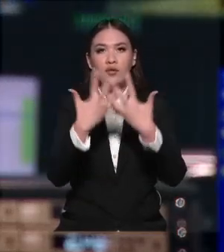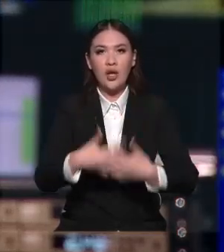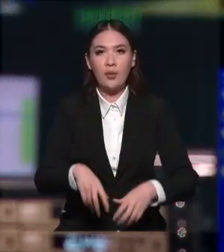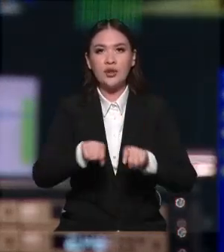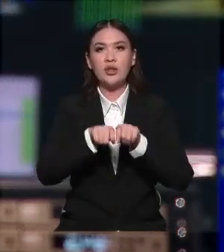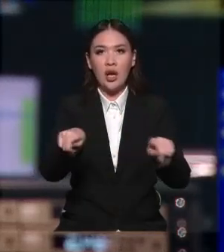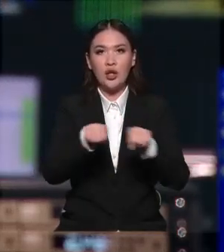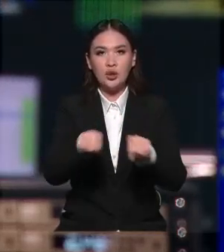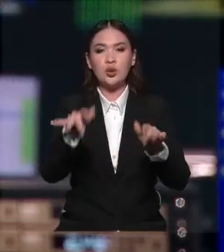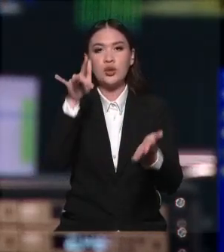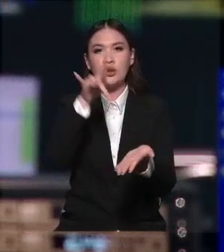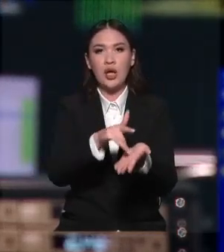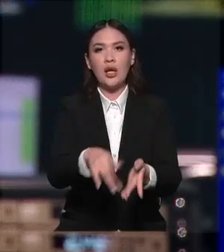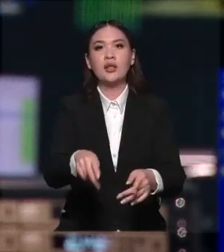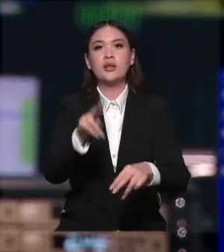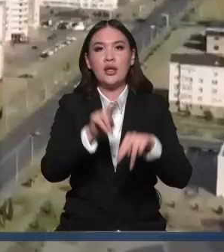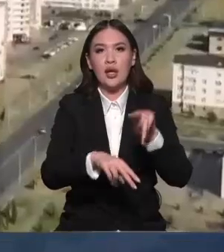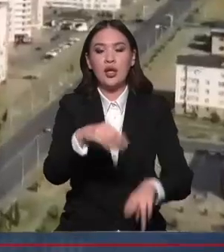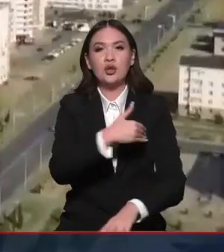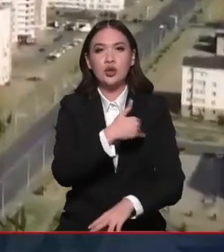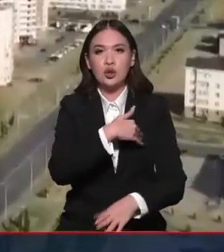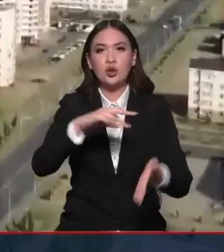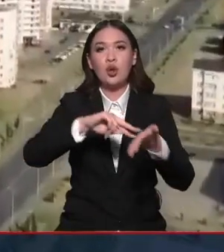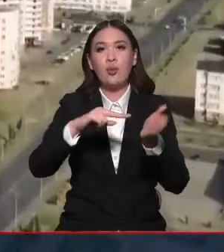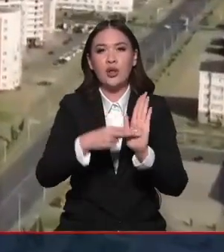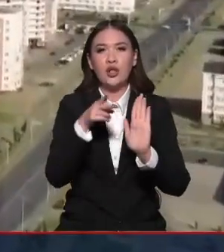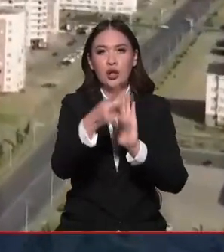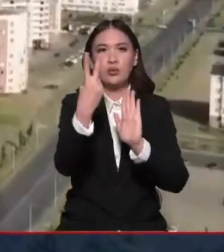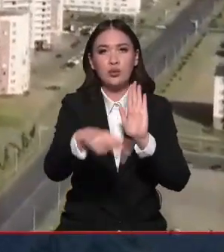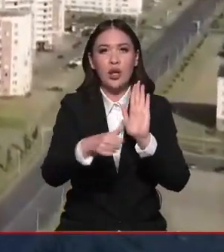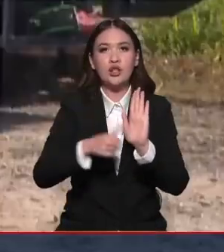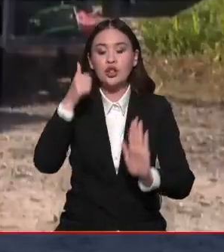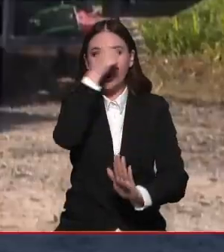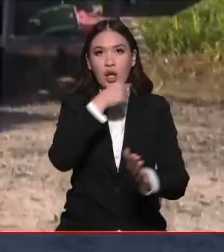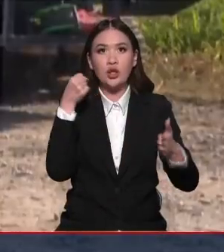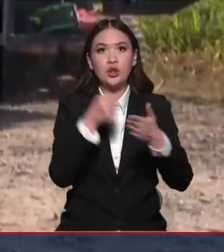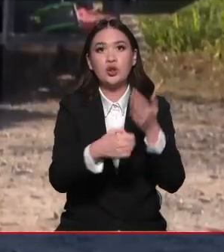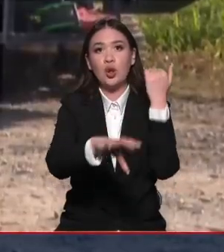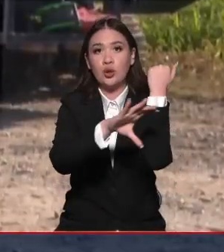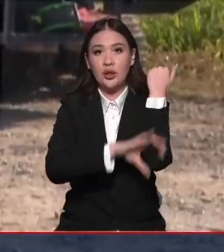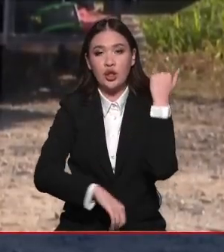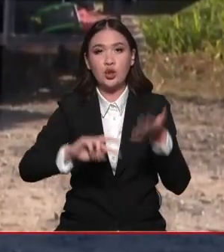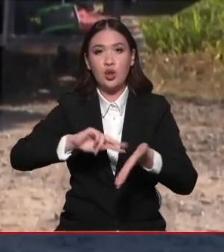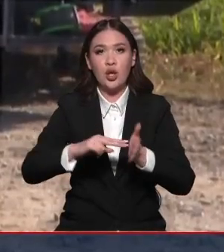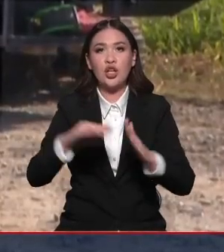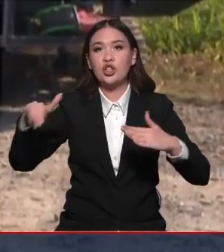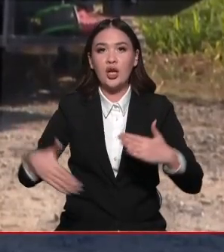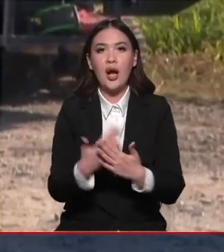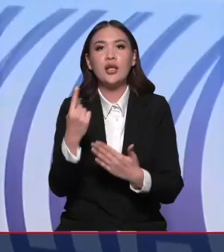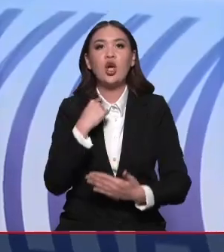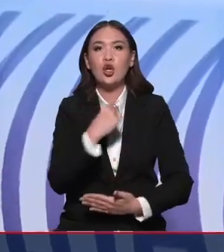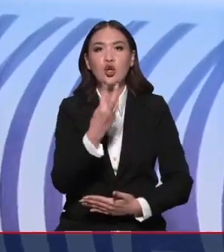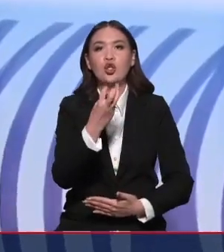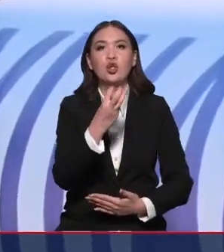тарату станцияларын салу көзделген. Жобаны іске қосу 2026 жылдың соңына жоспарланған. Жаңа Талдықорған